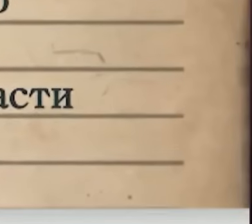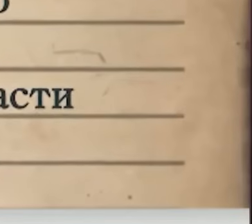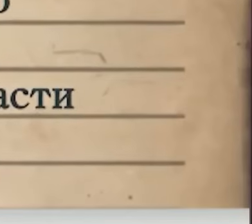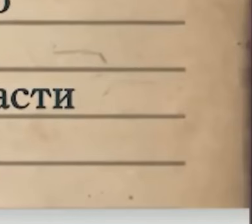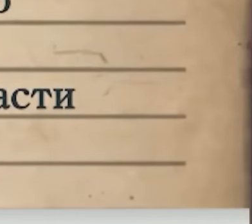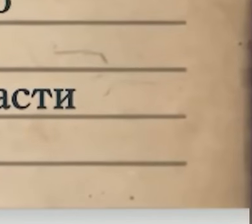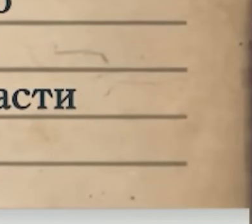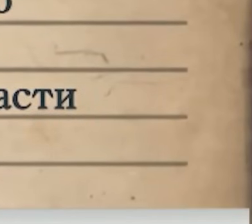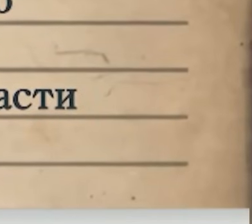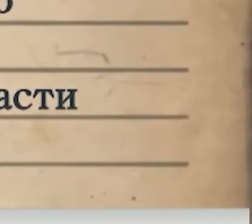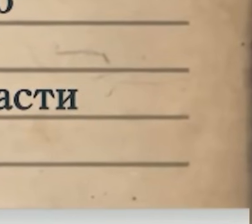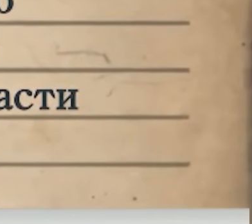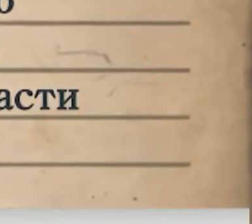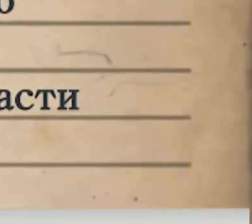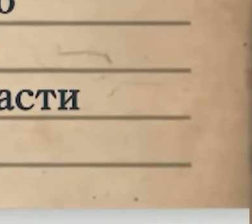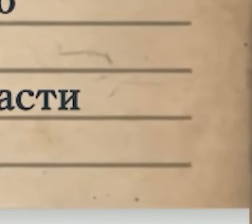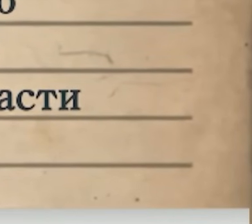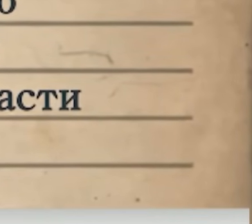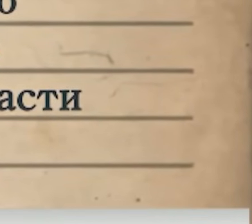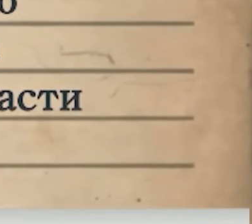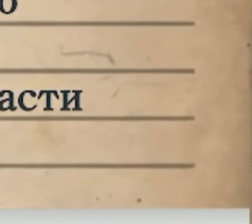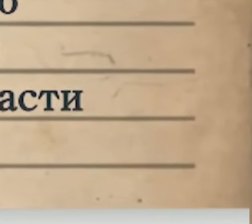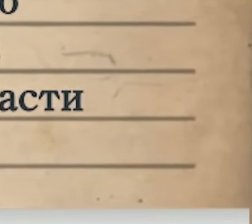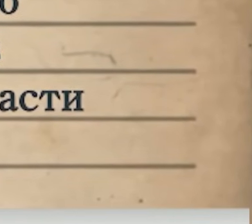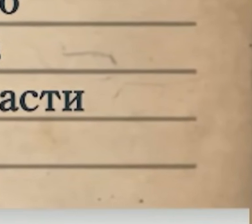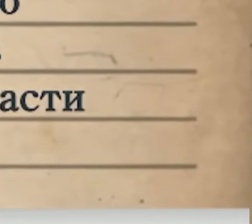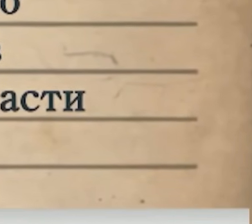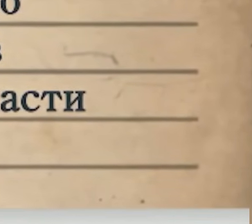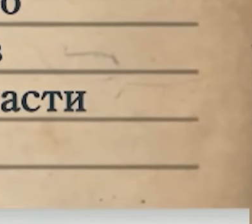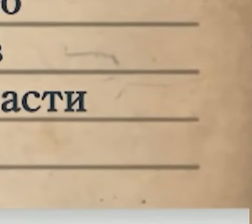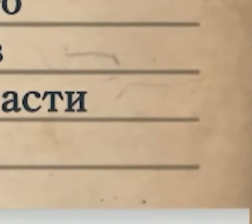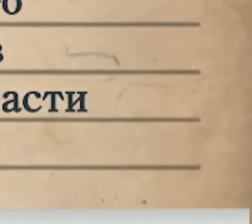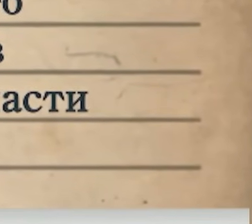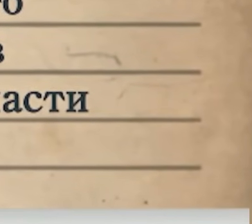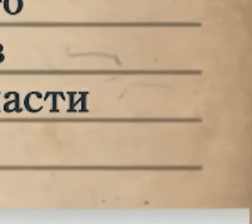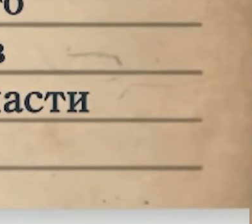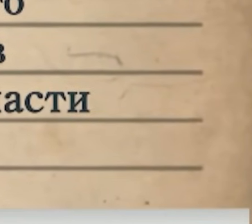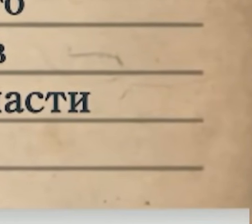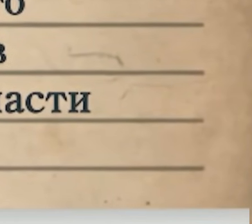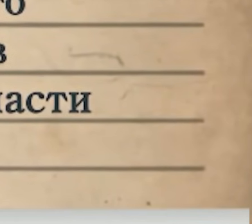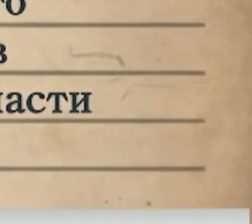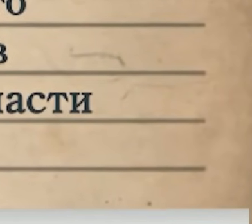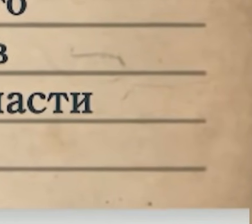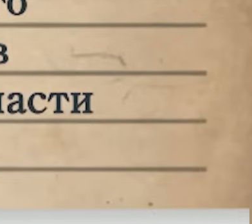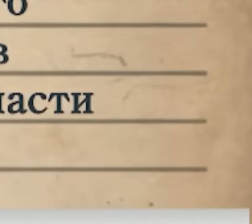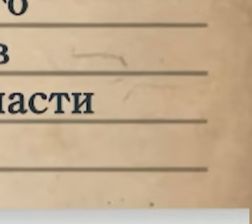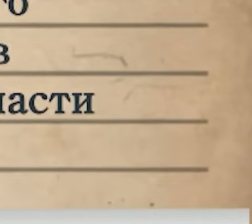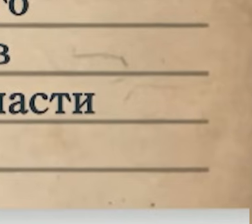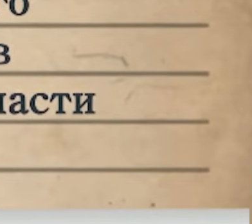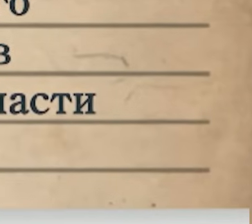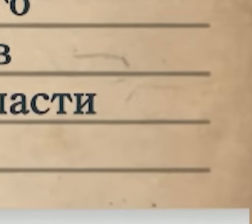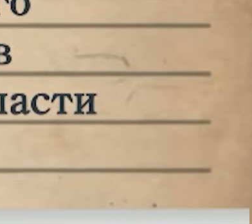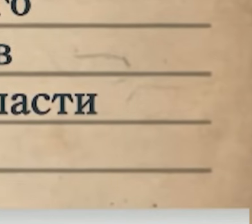губернии. Расстрелян вместе с насельниками Сольвычегодского, Введенского и Коряжемского Николаевского монастырей по обвинению